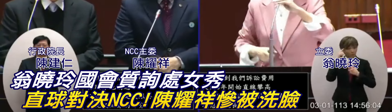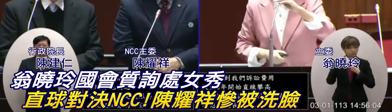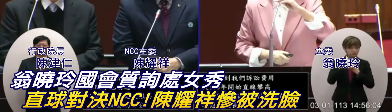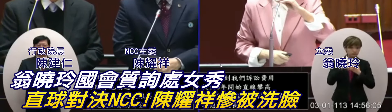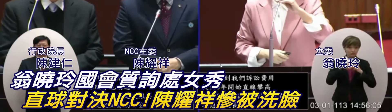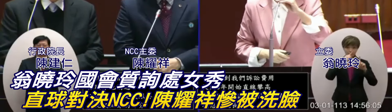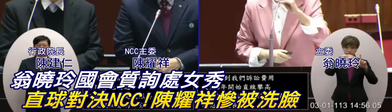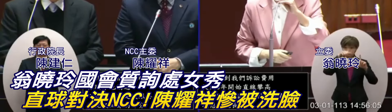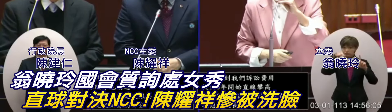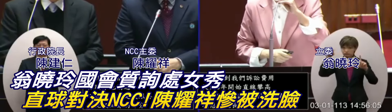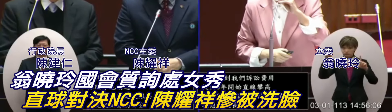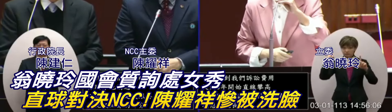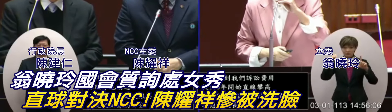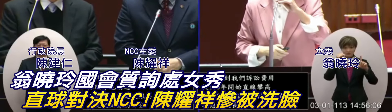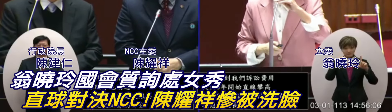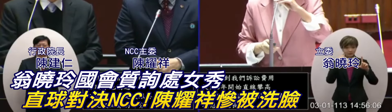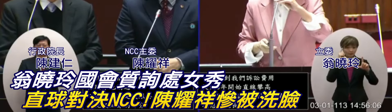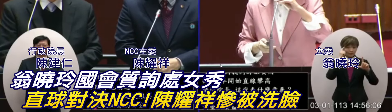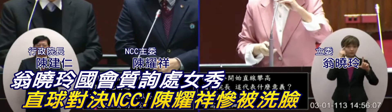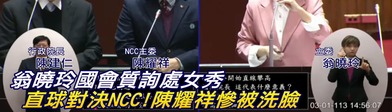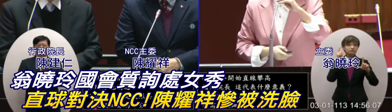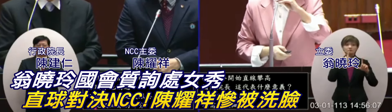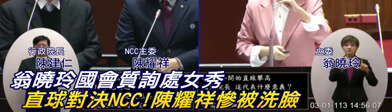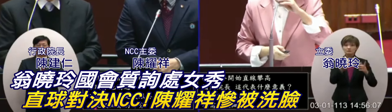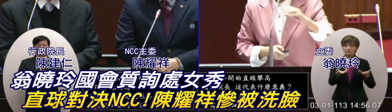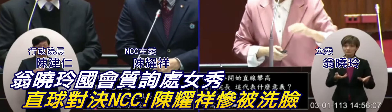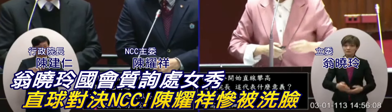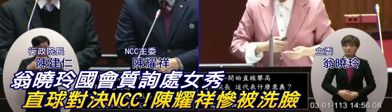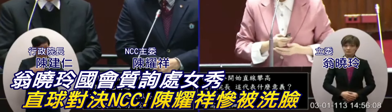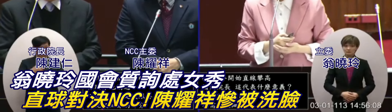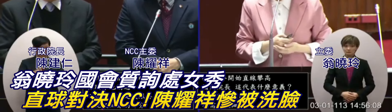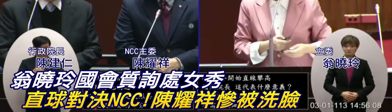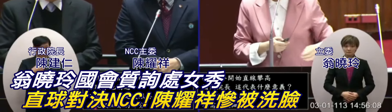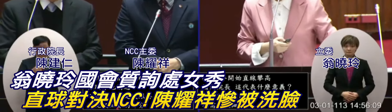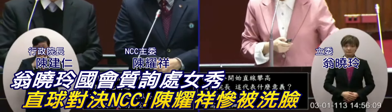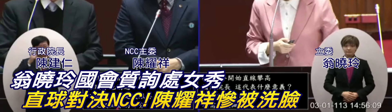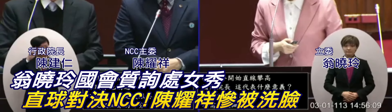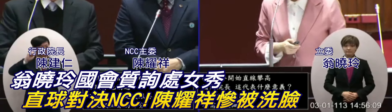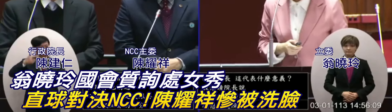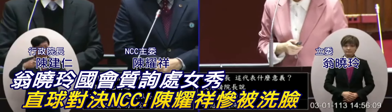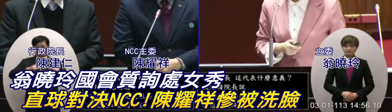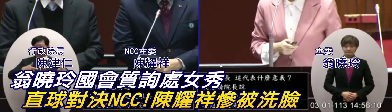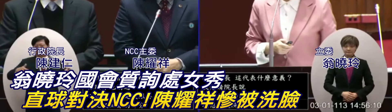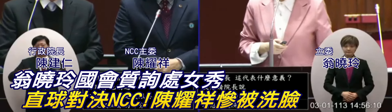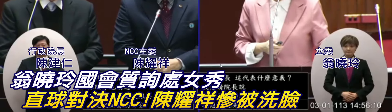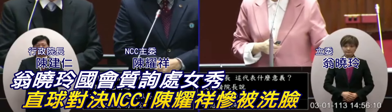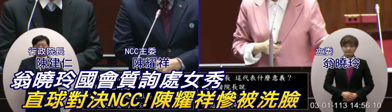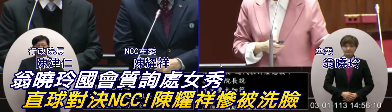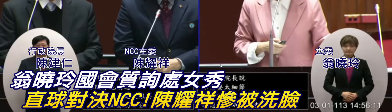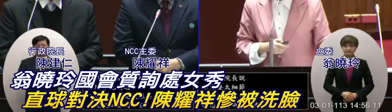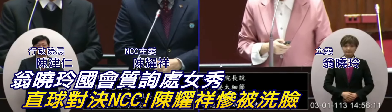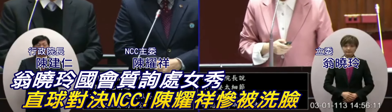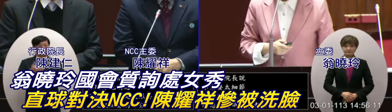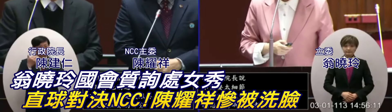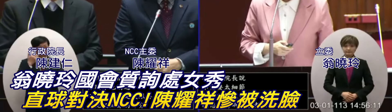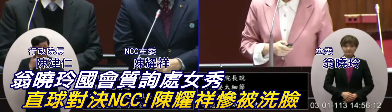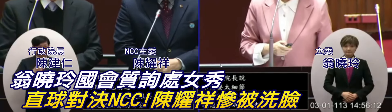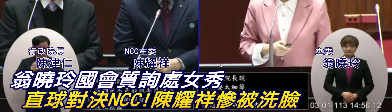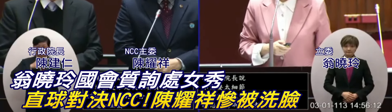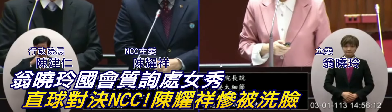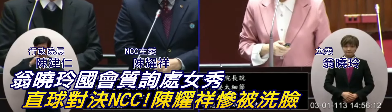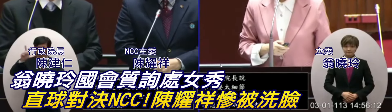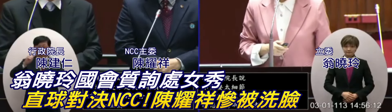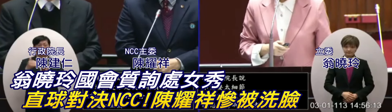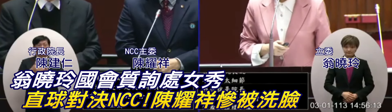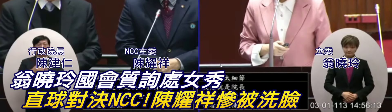到这样子的一个图，您的感受是什么？ 这个图哈，大家都有不同的看法。但是呢，一旦有诉讼的